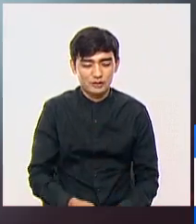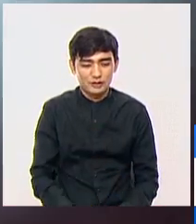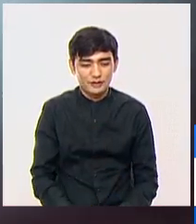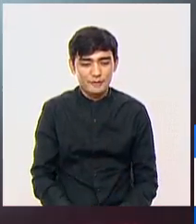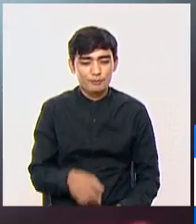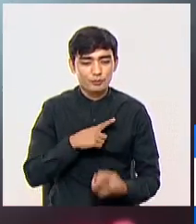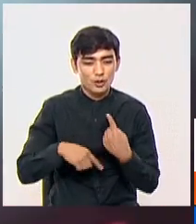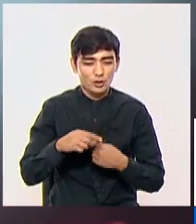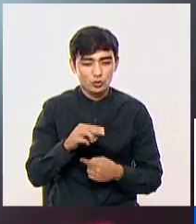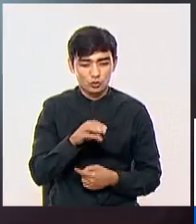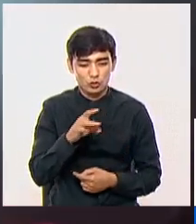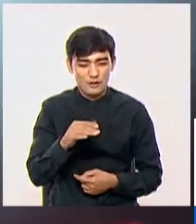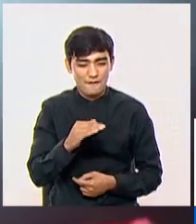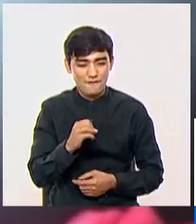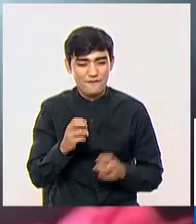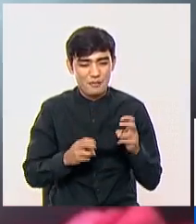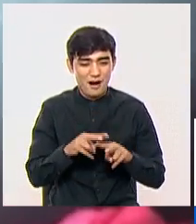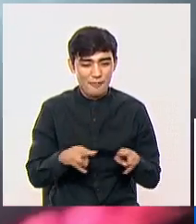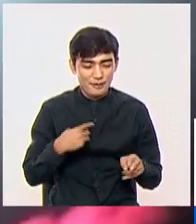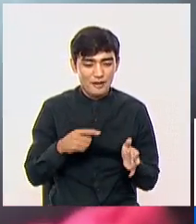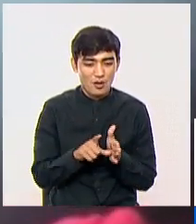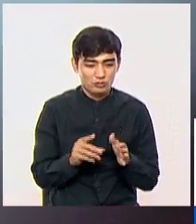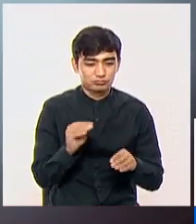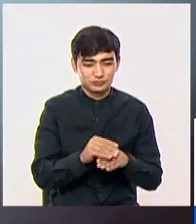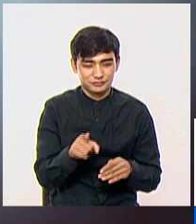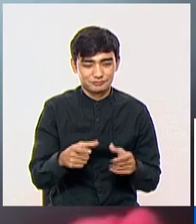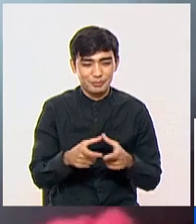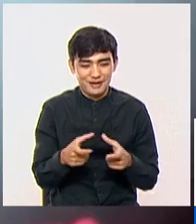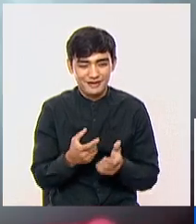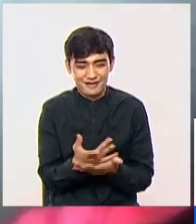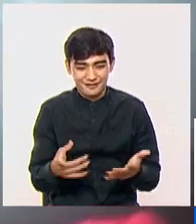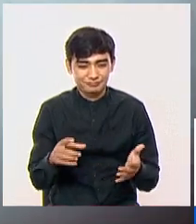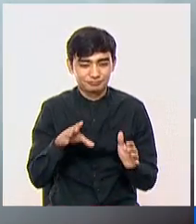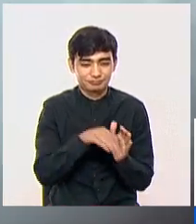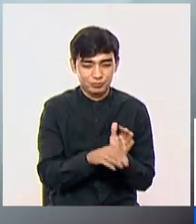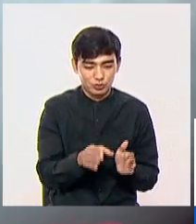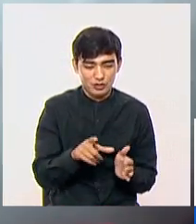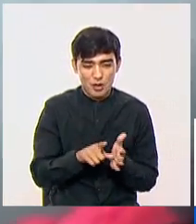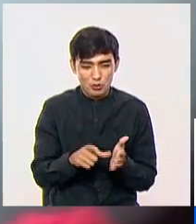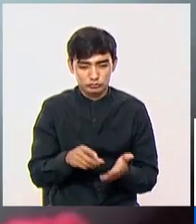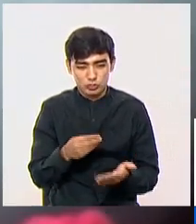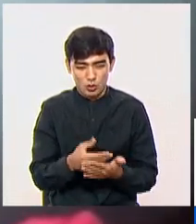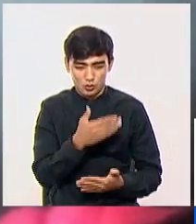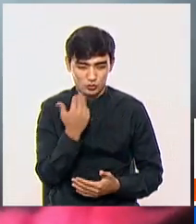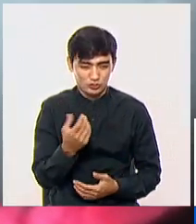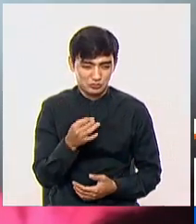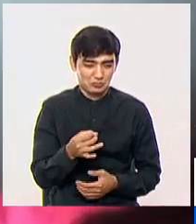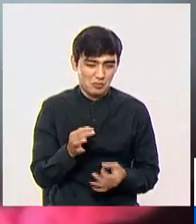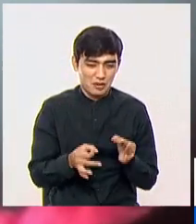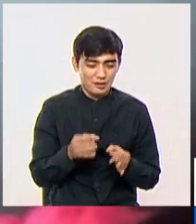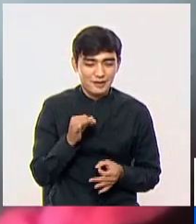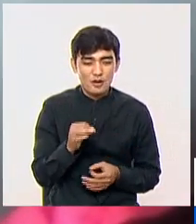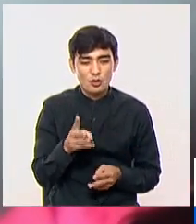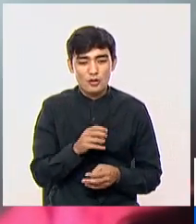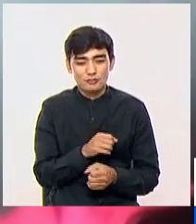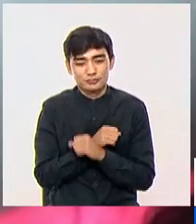Мы, как турфирмы, скорее всего, включим данный налог в стоимость путевок. Благо, сумма налога несущественная. А вот тем, кто планирует отдыхать без